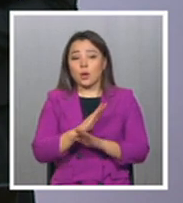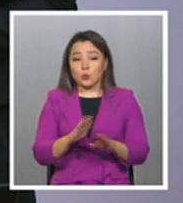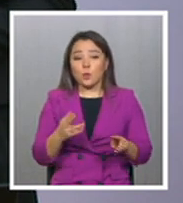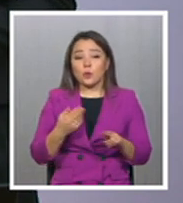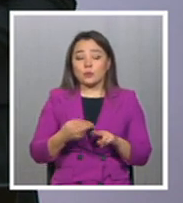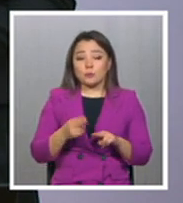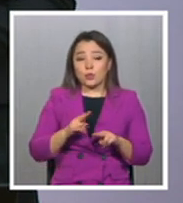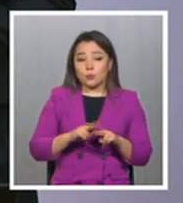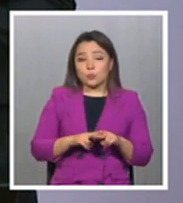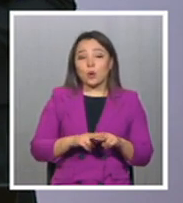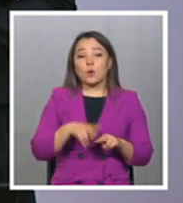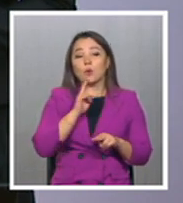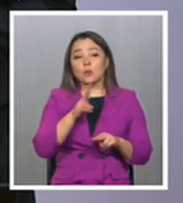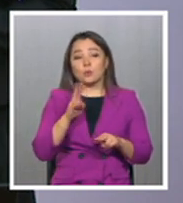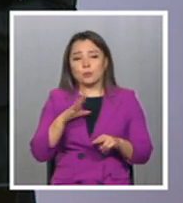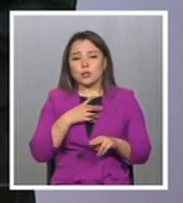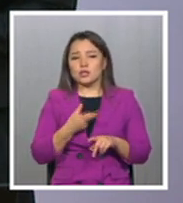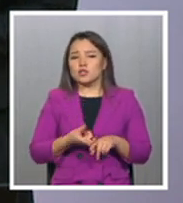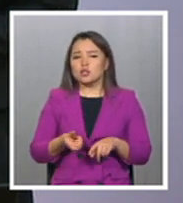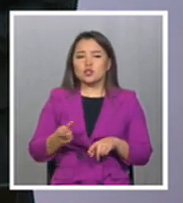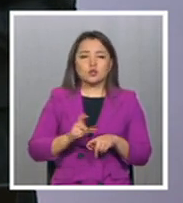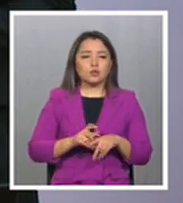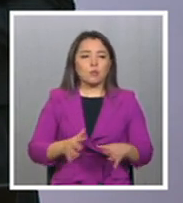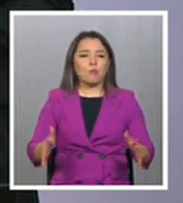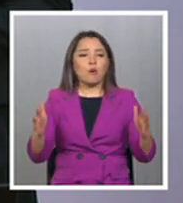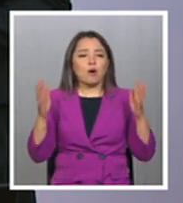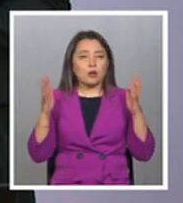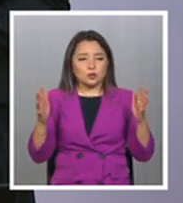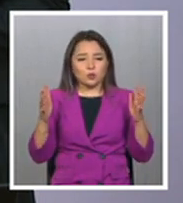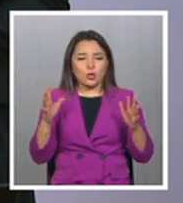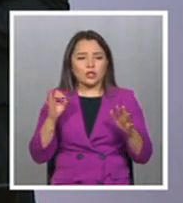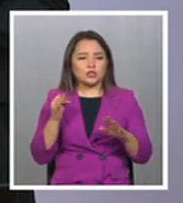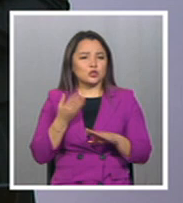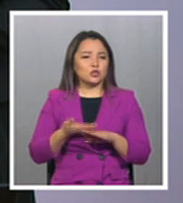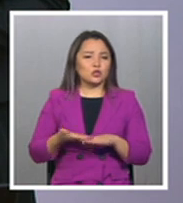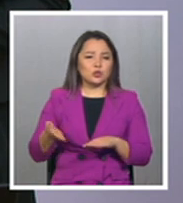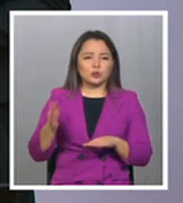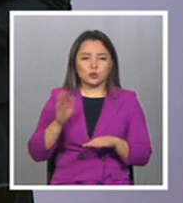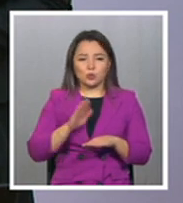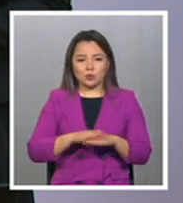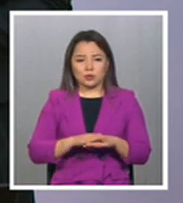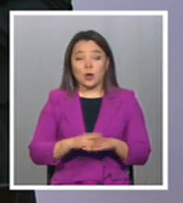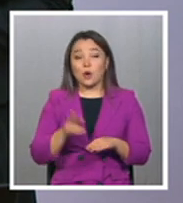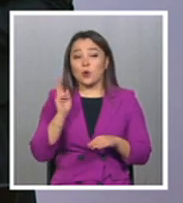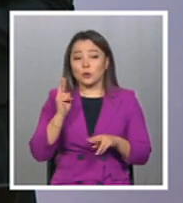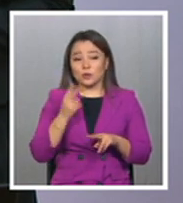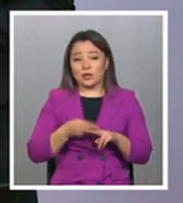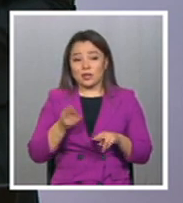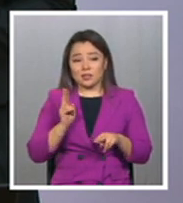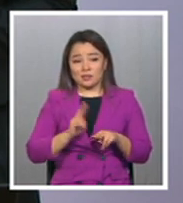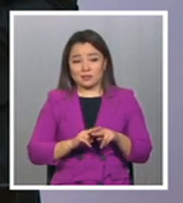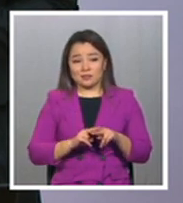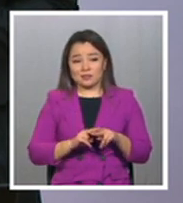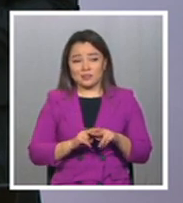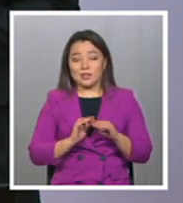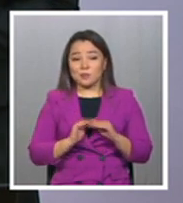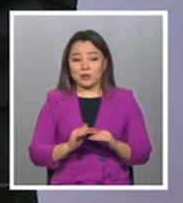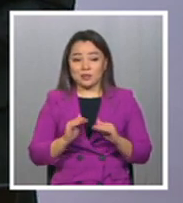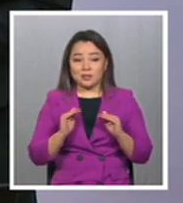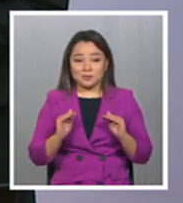что кое-кто был слишком большой и тяжелый. Кто это, ребята?